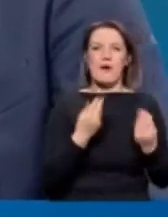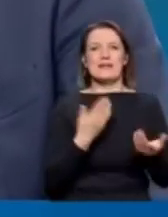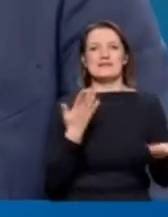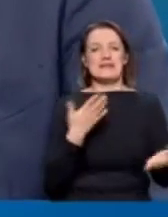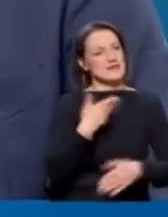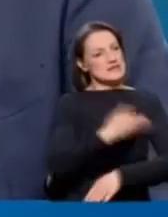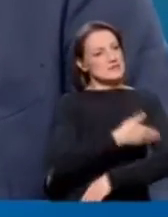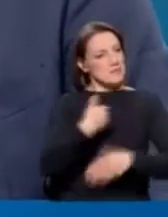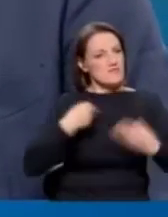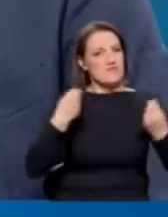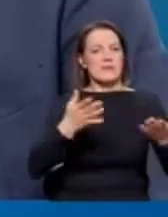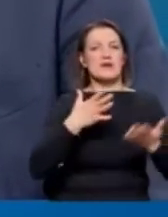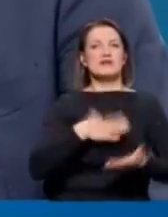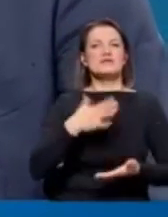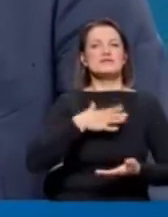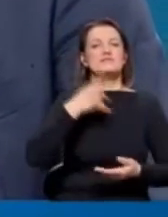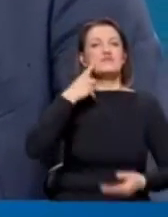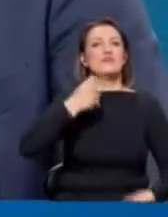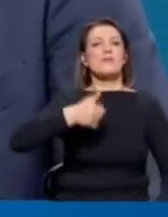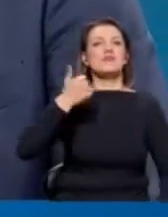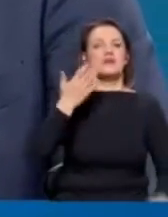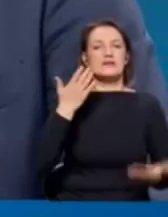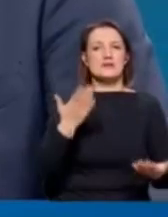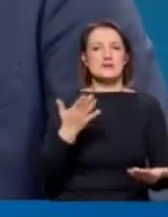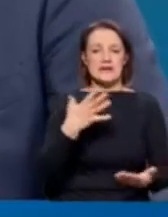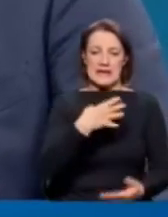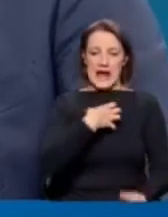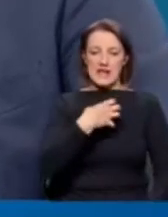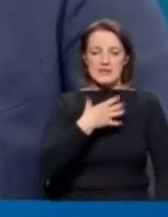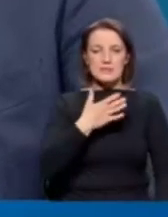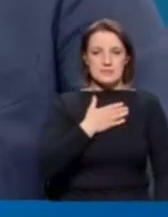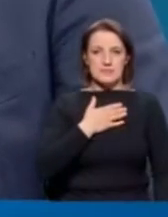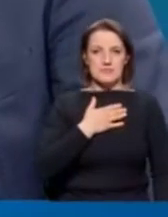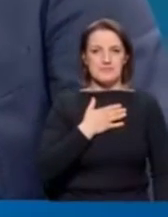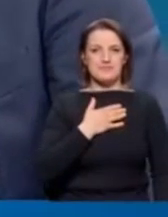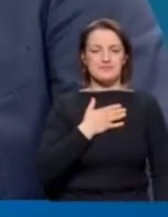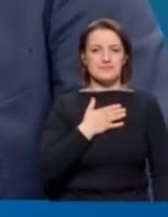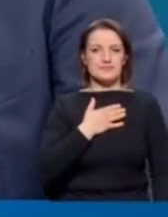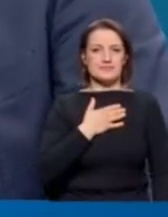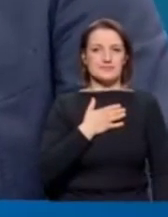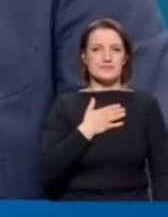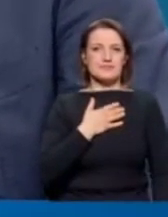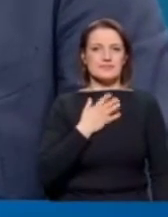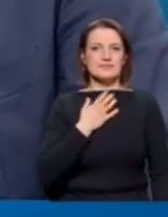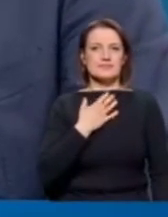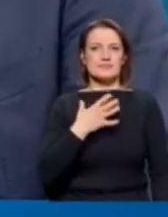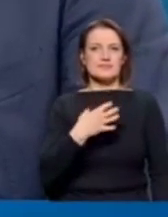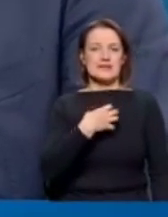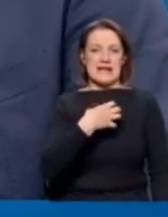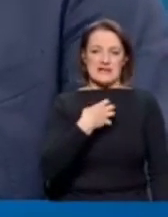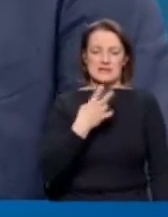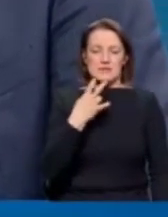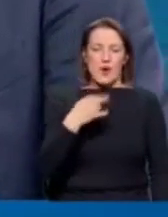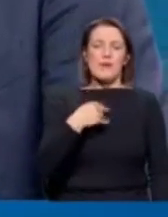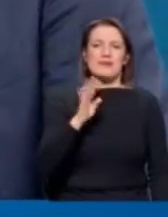Hizmet etmekten Cumhurbaşkanı kendim şey yapamadım